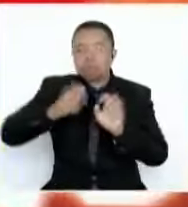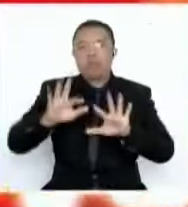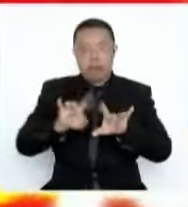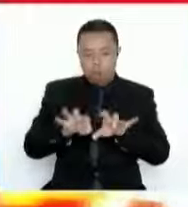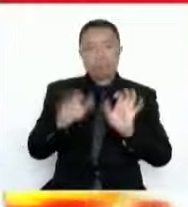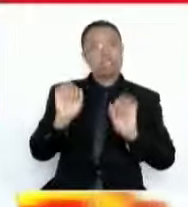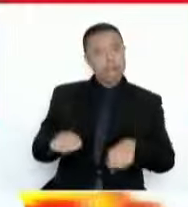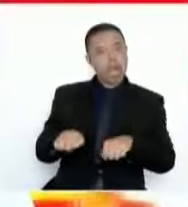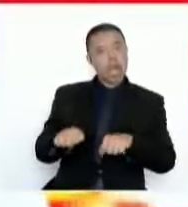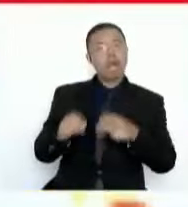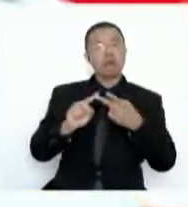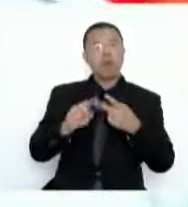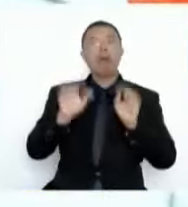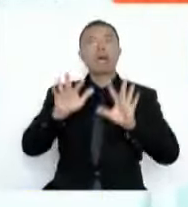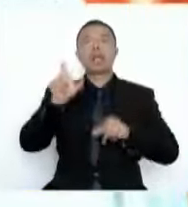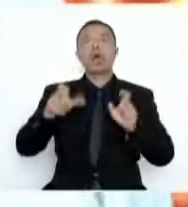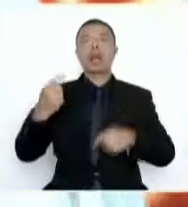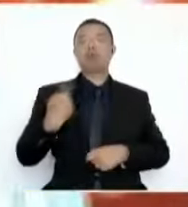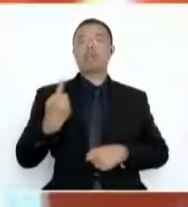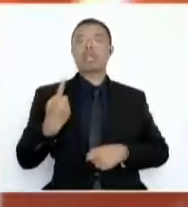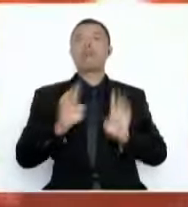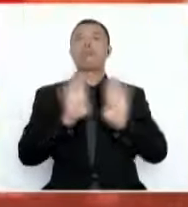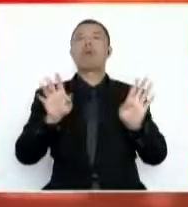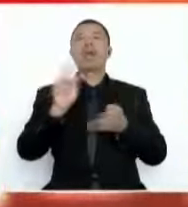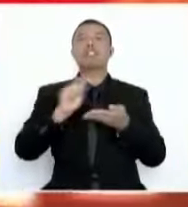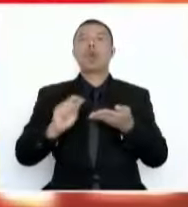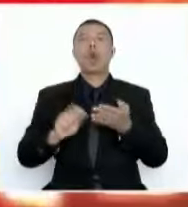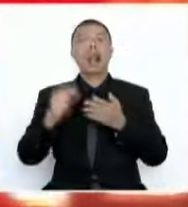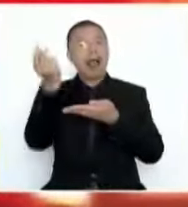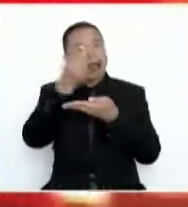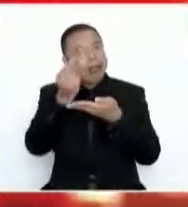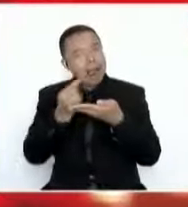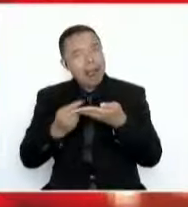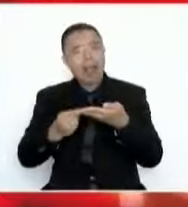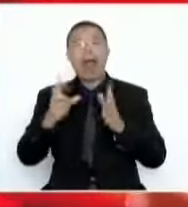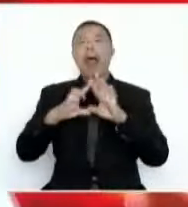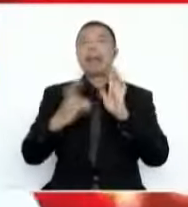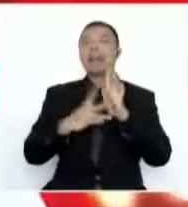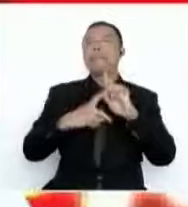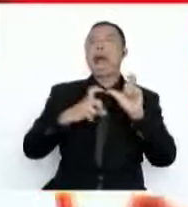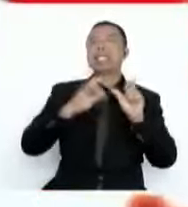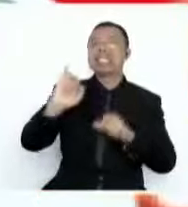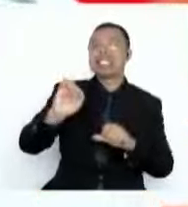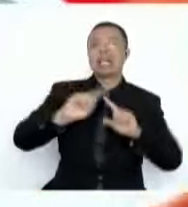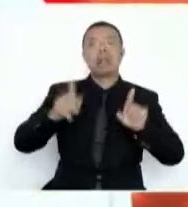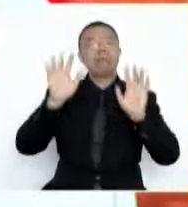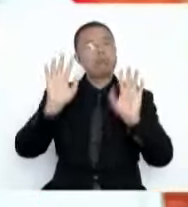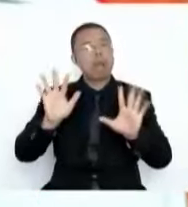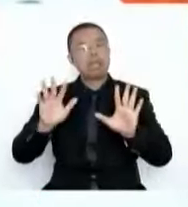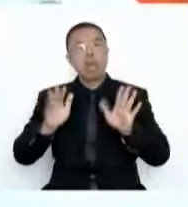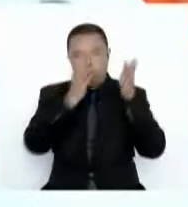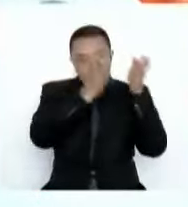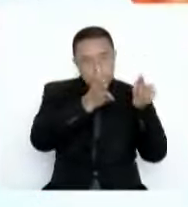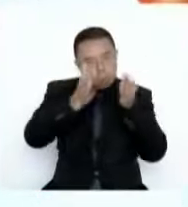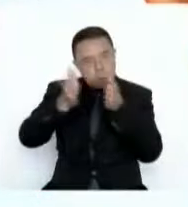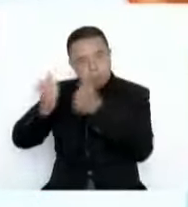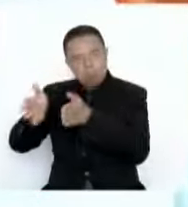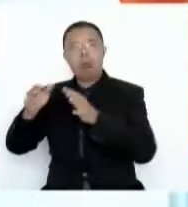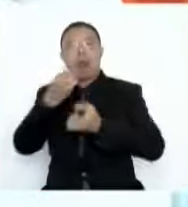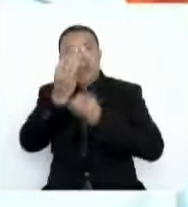komputerisasi banyak para swasta membuka sekolah-sekolah animasi Saya tidak ingin menyebutkan tapi banyak sekali jurusan-jurusan seperti